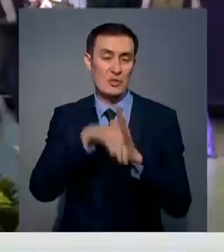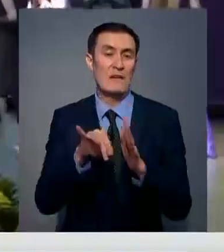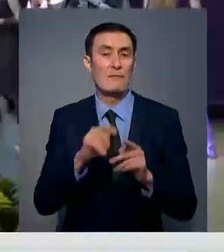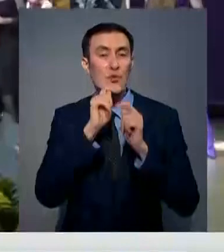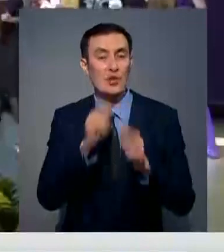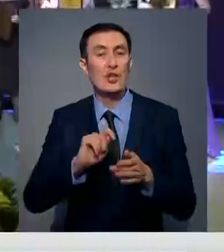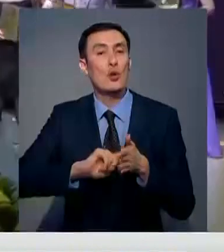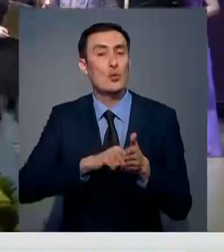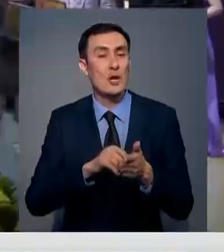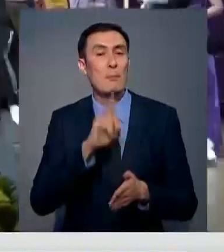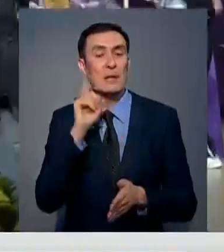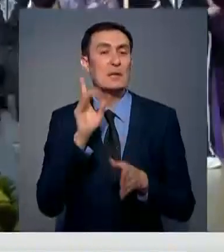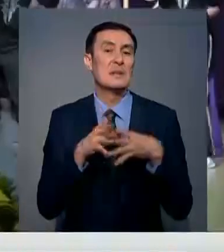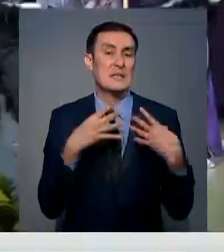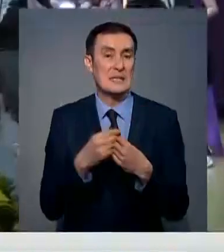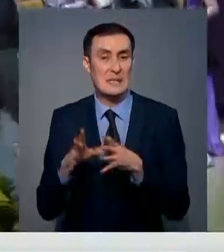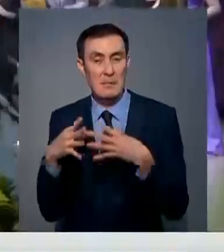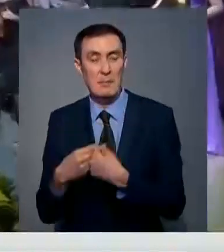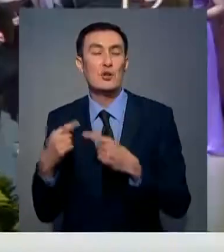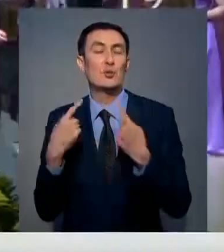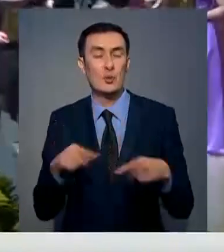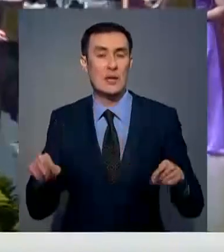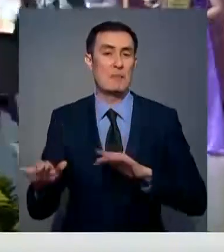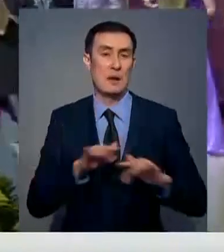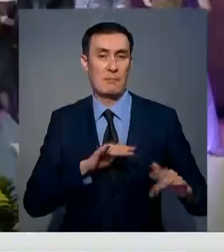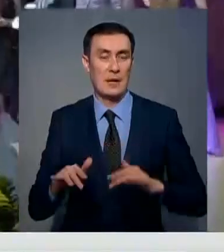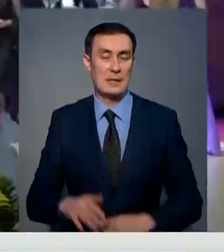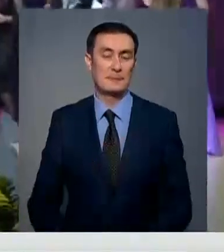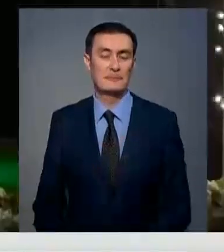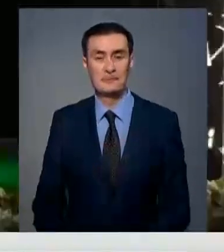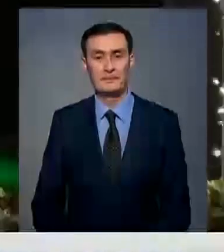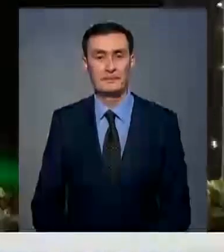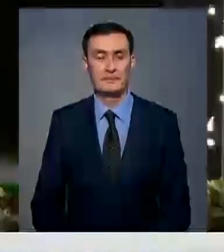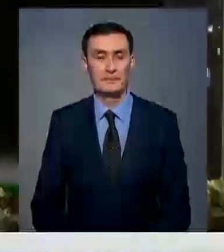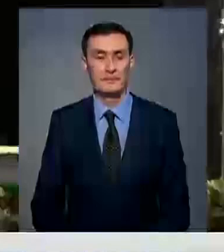вручение ключей молодым семьям и другие мероприятия. Из Павлодара